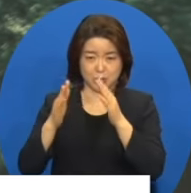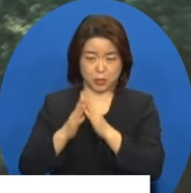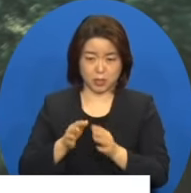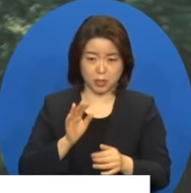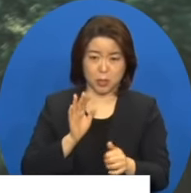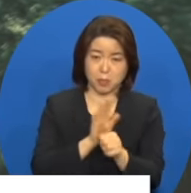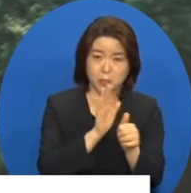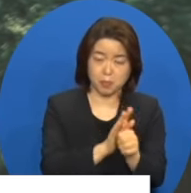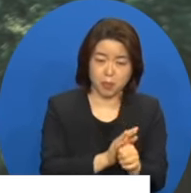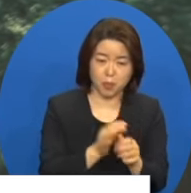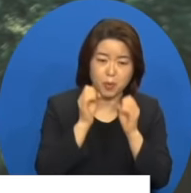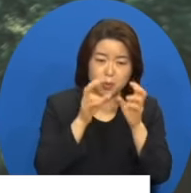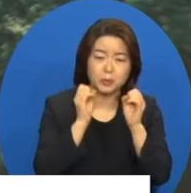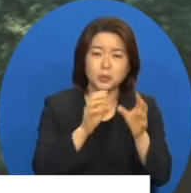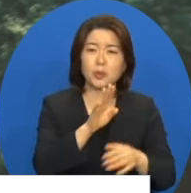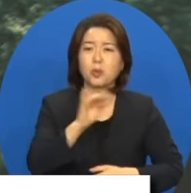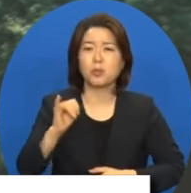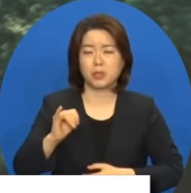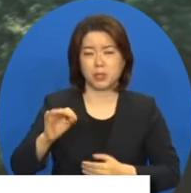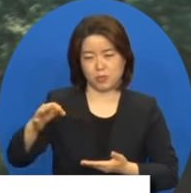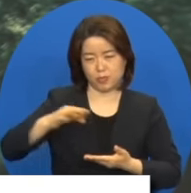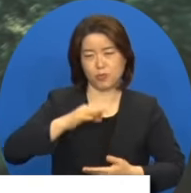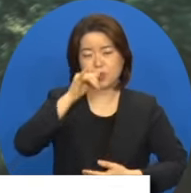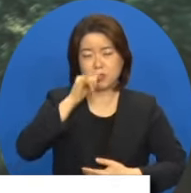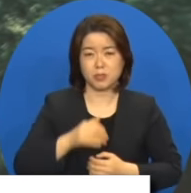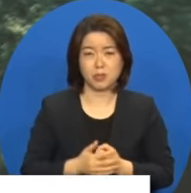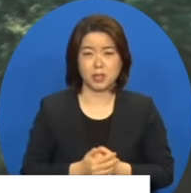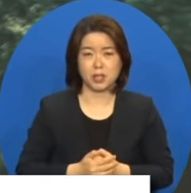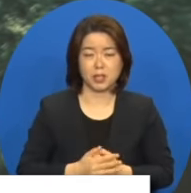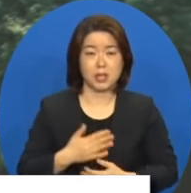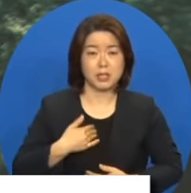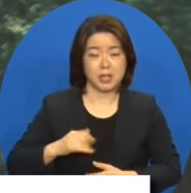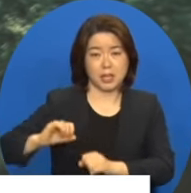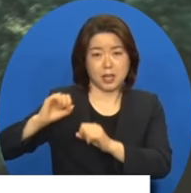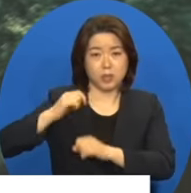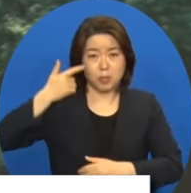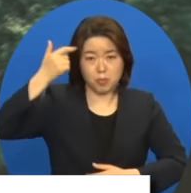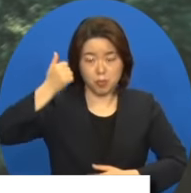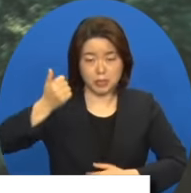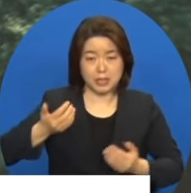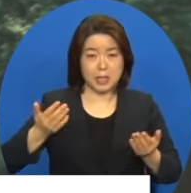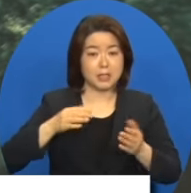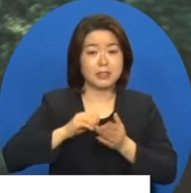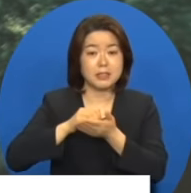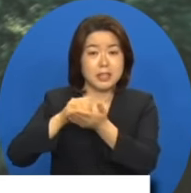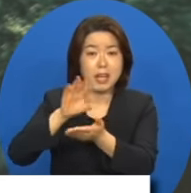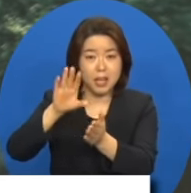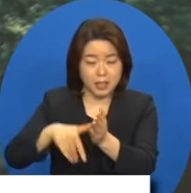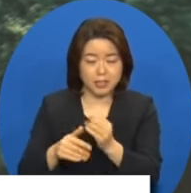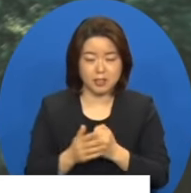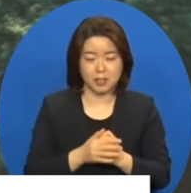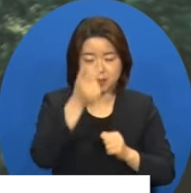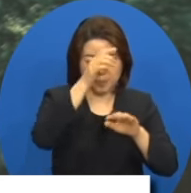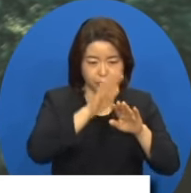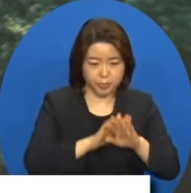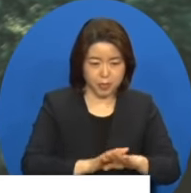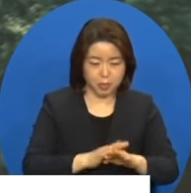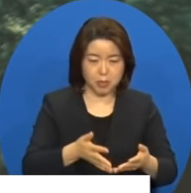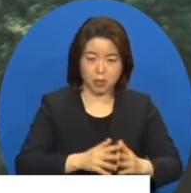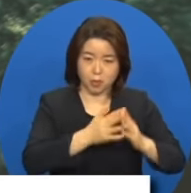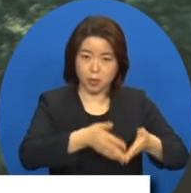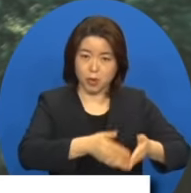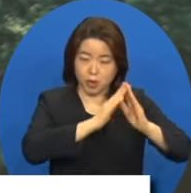그렇게 생활을 해야 했습니다. 제가 군목으로 갔을 때 예배당을 지어야 되고 또 수리도 해야